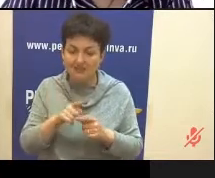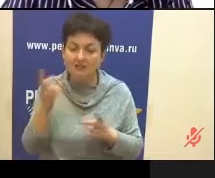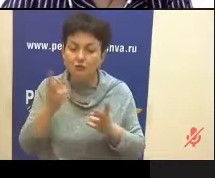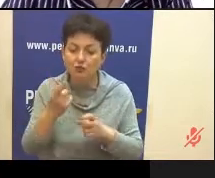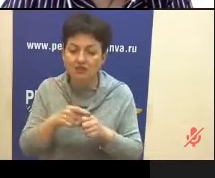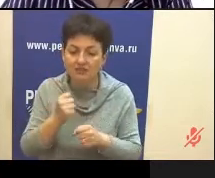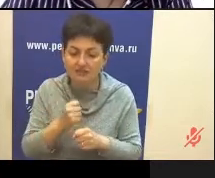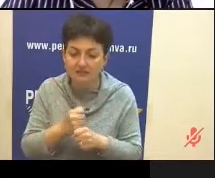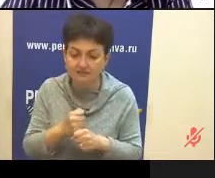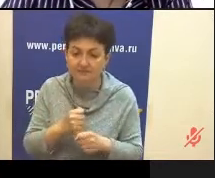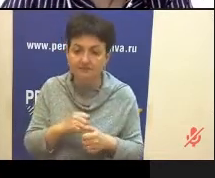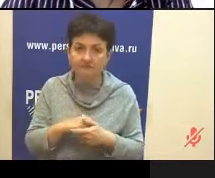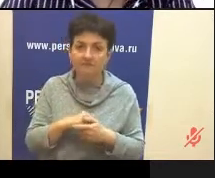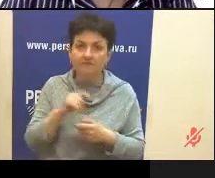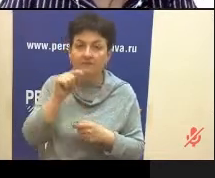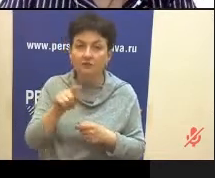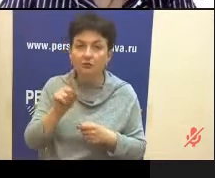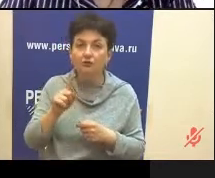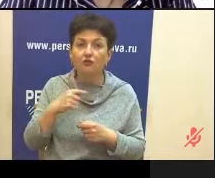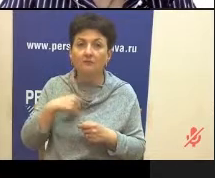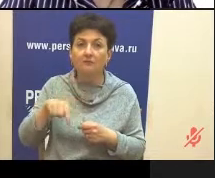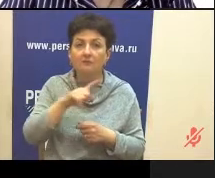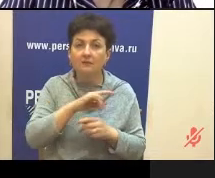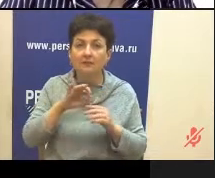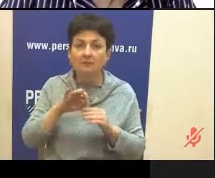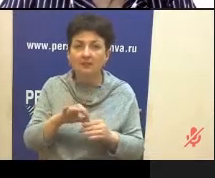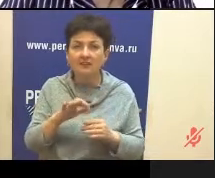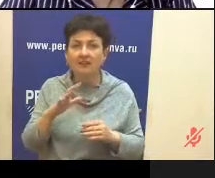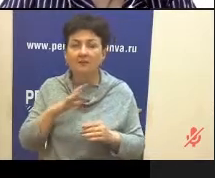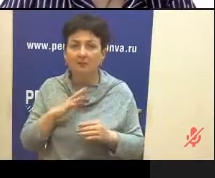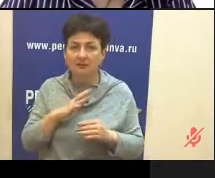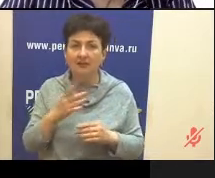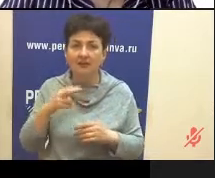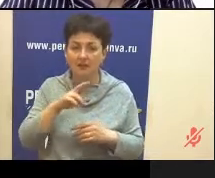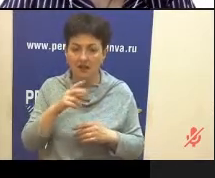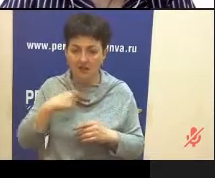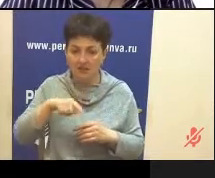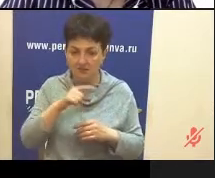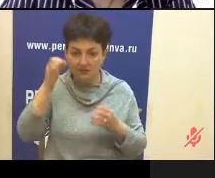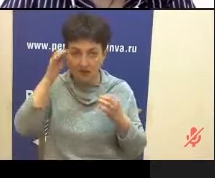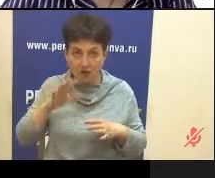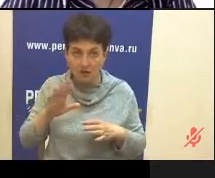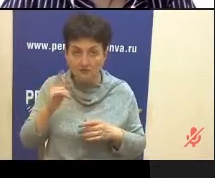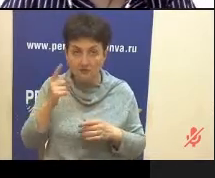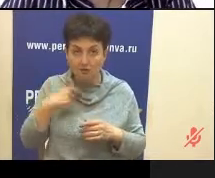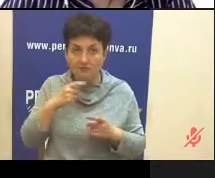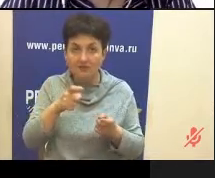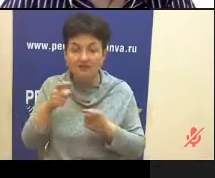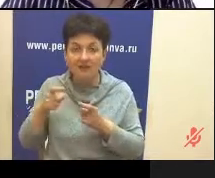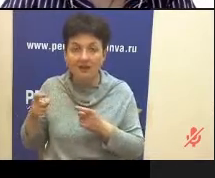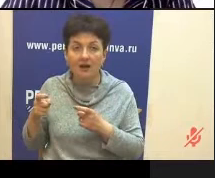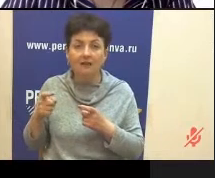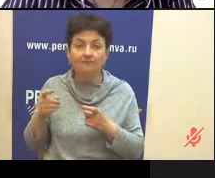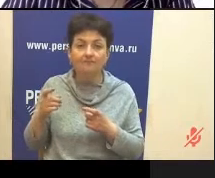за него зацепиться и стоит это сделать. То, что мы провели, было весьма для нас неожиданно,